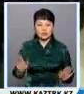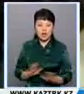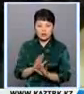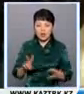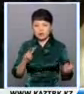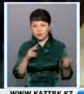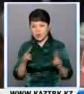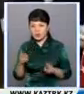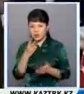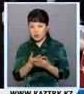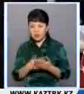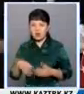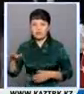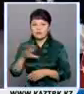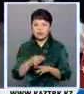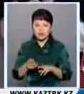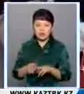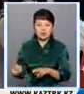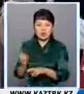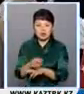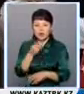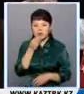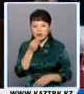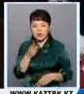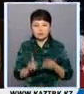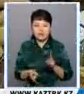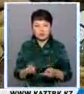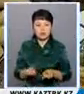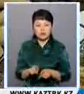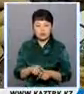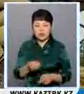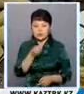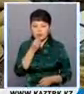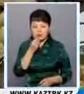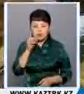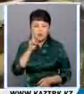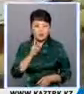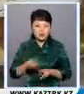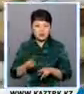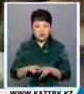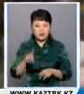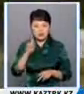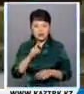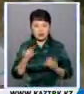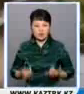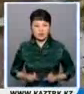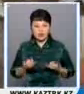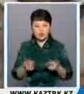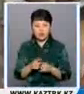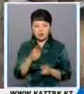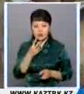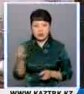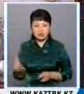бимен шектелген жоқ. Келушілер тау халықтарының ұлттық тағамдары толған дастарханынан дәм татты. Тұрмыстық бұйымдар мен қолөнер